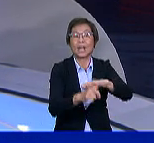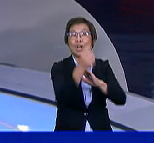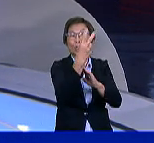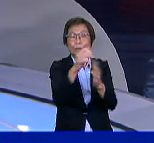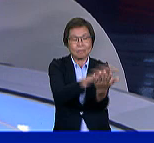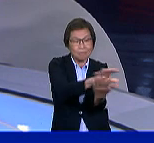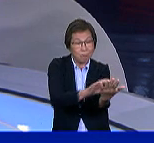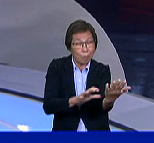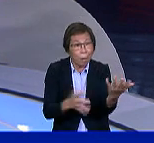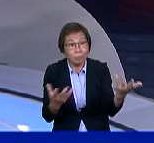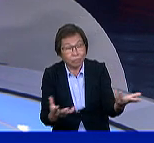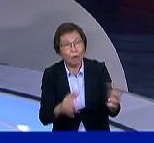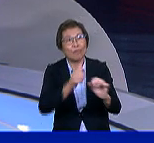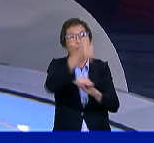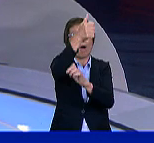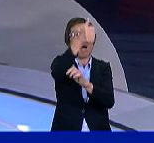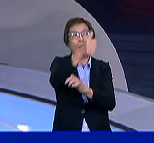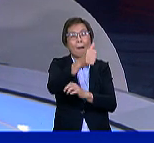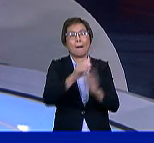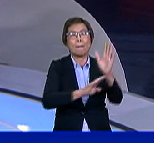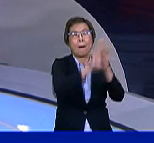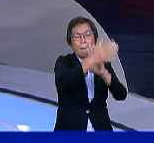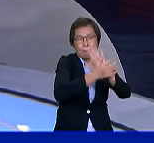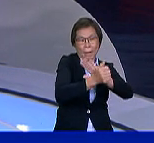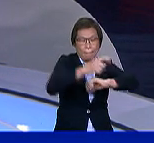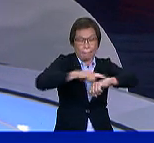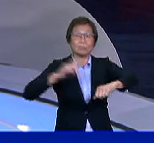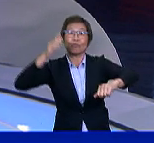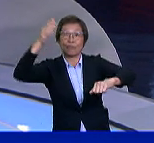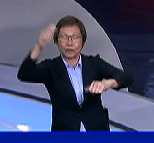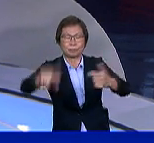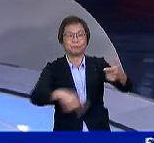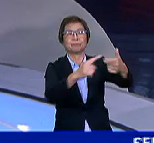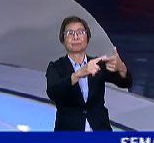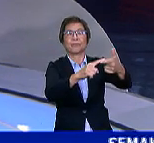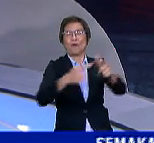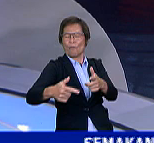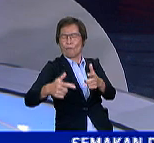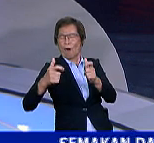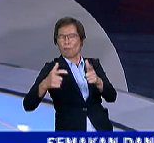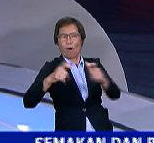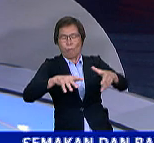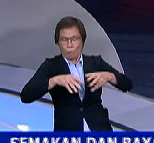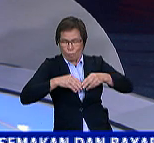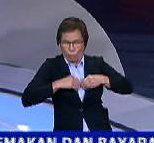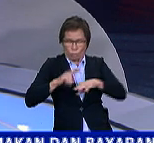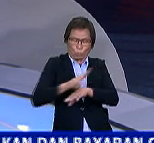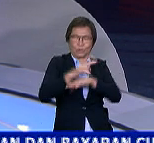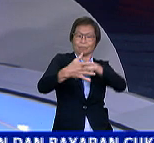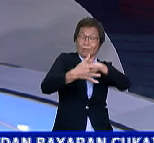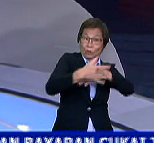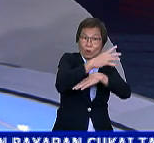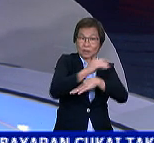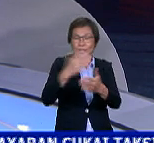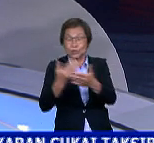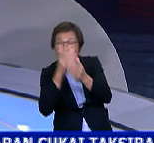digarapkan. Pertama, membangunkan bakat masa hadapan. Kedua, mempercepat penerimagunaan teknologi